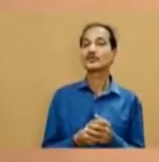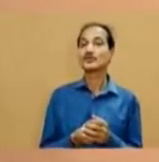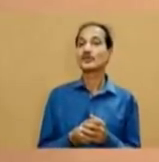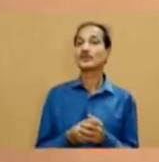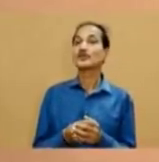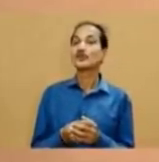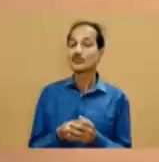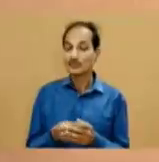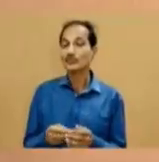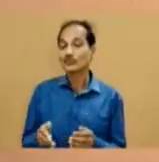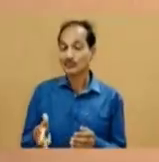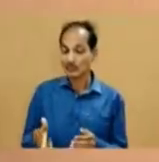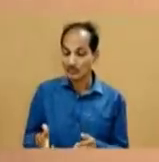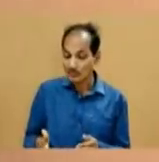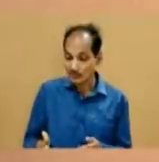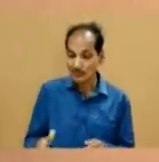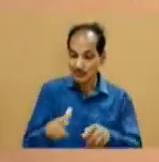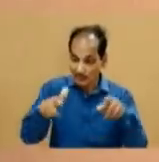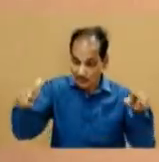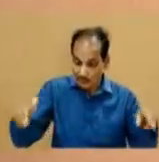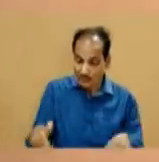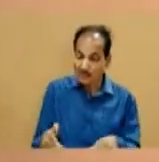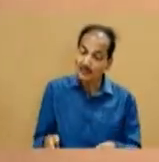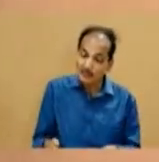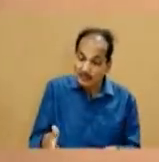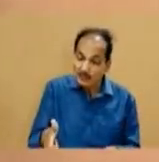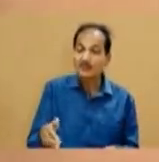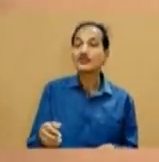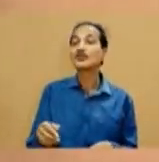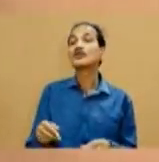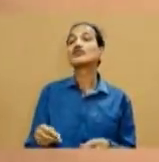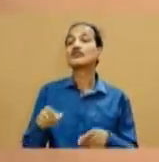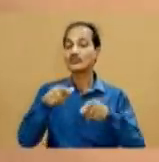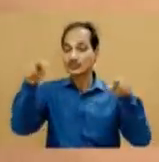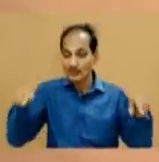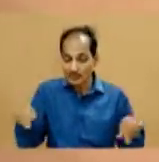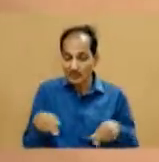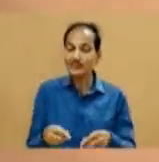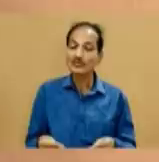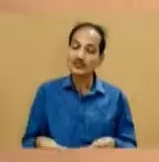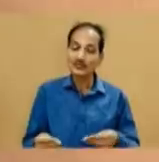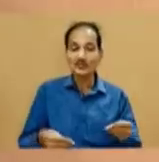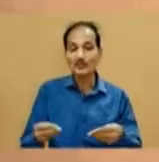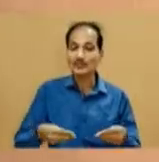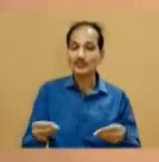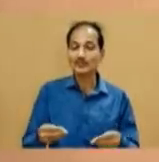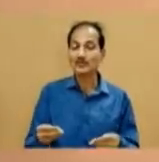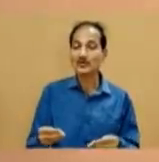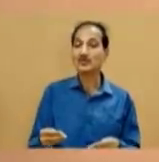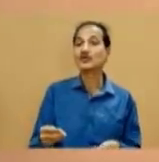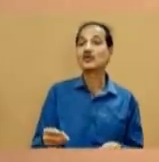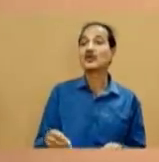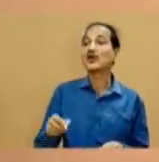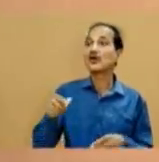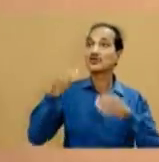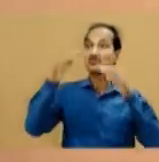ଚାଷୀଠାରୁ ମଣ୍ଡି ବଜାର, ଟ୍ରକ୍ରେ 1,000 କିଲୋମିଟରର ବହନ, ଲୋଡିଂ ଅନ୍ଲୋଡିଂ, ମାଲ ଗୋଦାମରେ ଦିନ ରାତି ଝାଳ